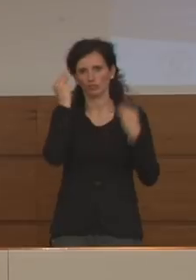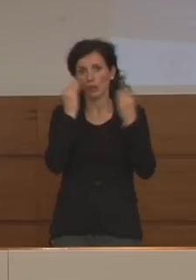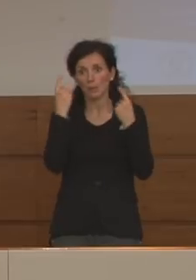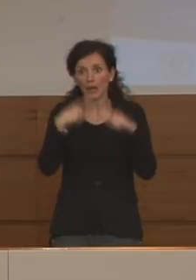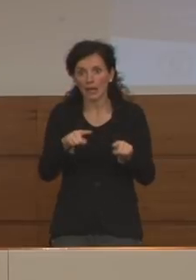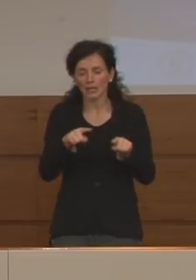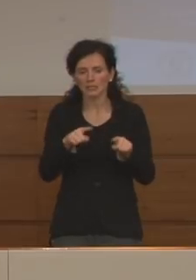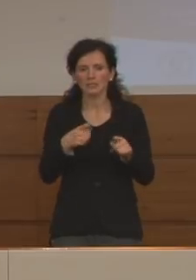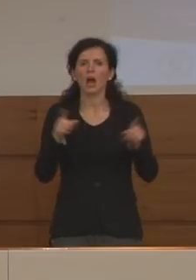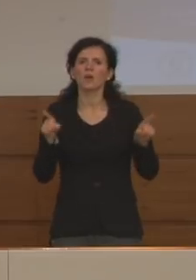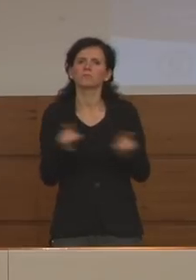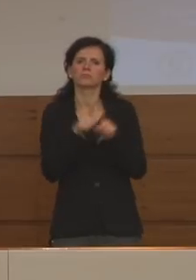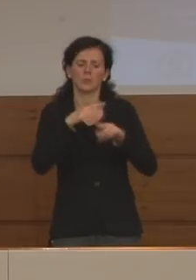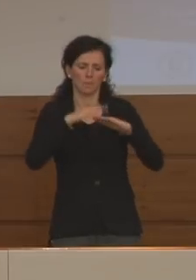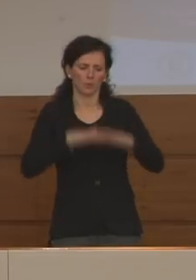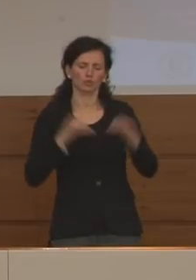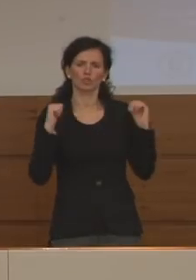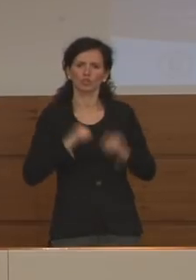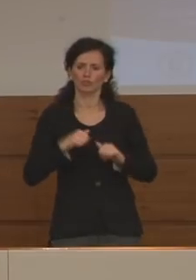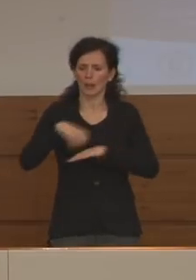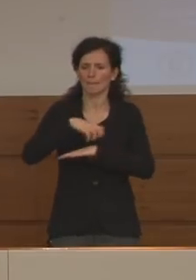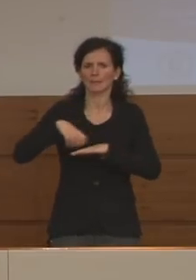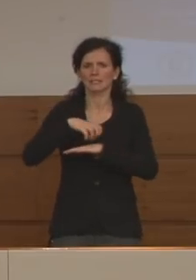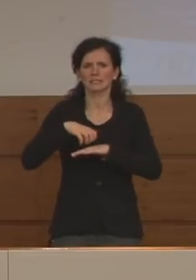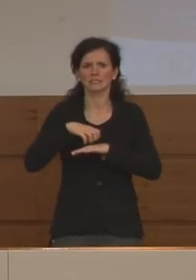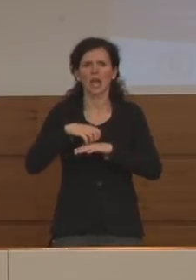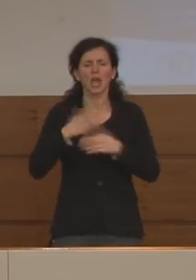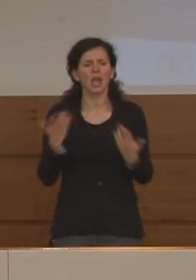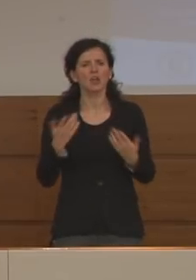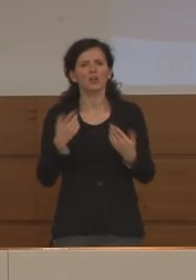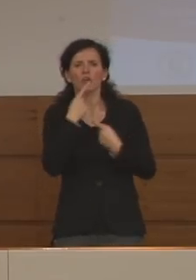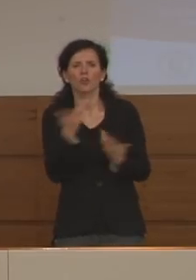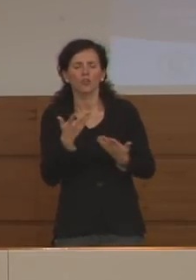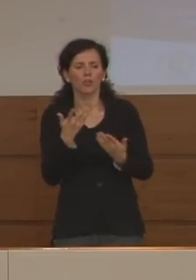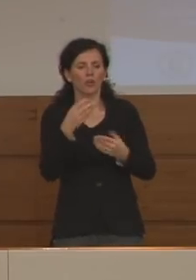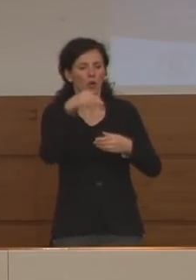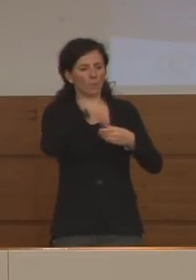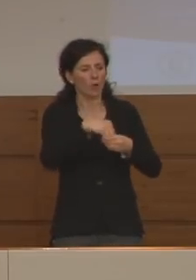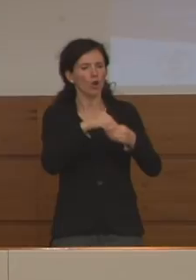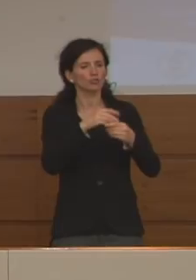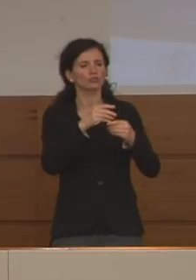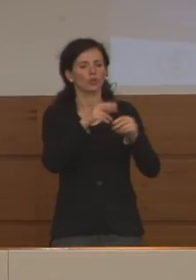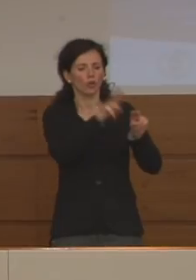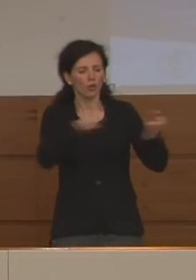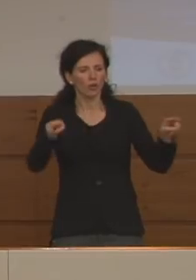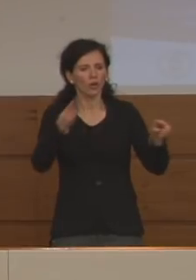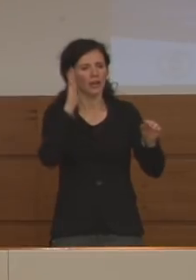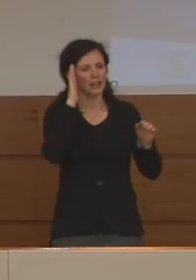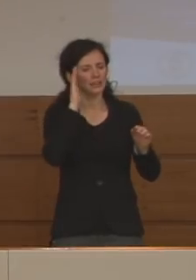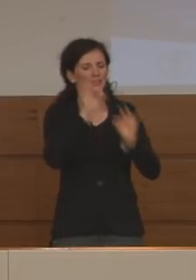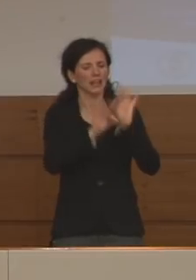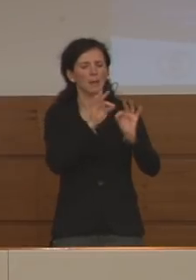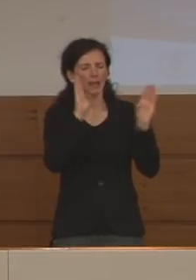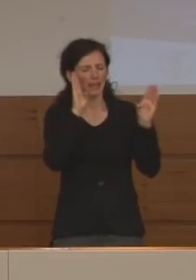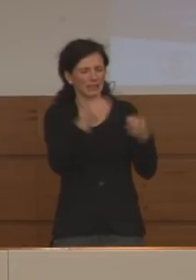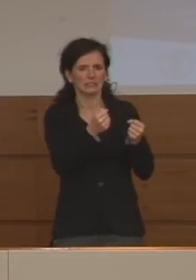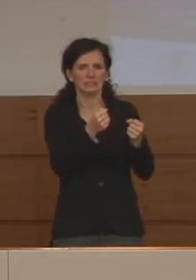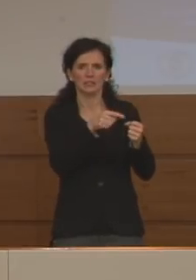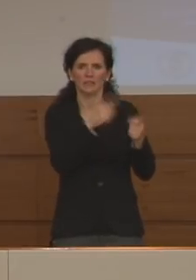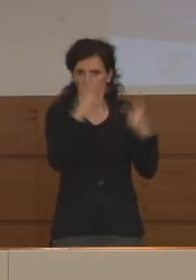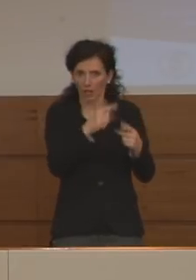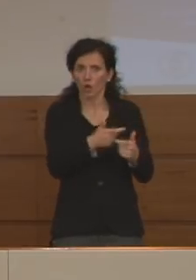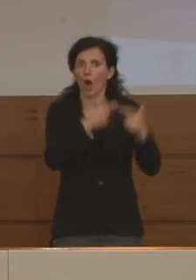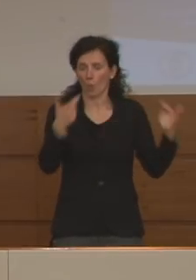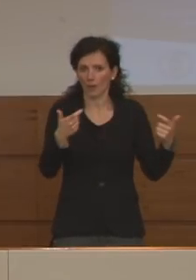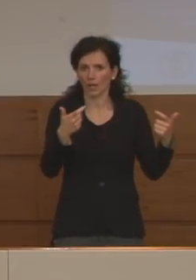protezione civile del ministero i posti di terapia intensiva in questo momento siano in incremento e non siano in diminuzione le due cose che vanno in